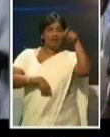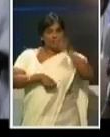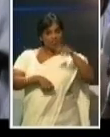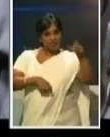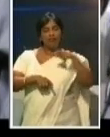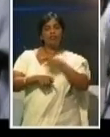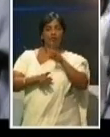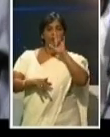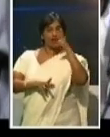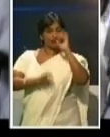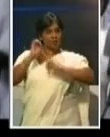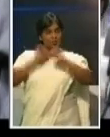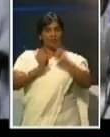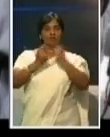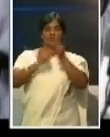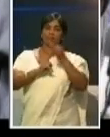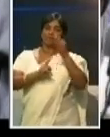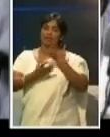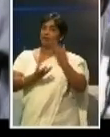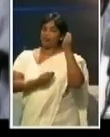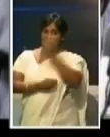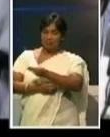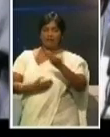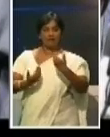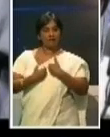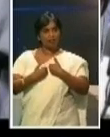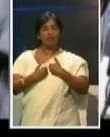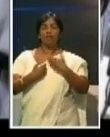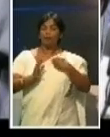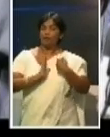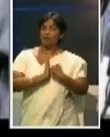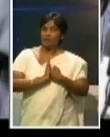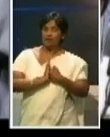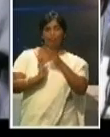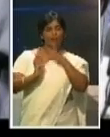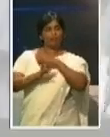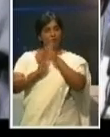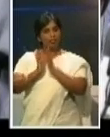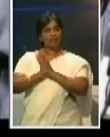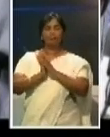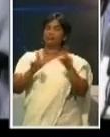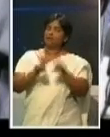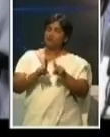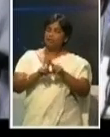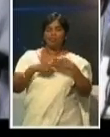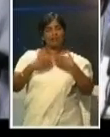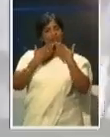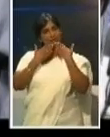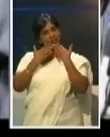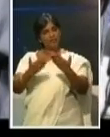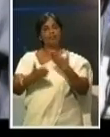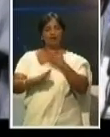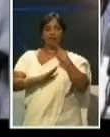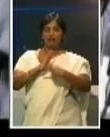ජනතාවගේ ඡන්දය 80%ක් සජිත් ප්‍රේමදාසට ලැබෙනකොට අපි අපේ ගෞරවය, උත්තමාචාරය වගේම අපේ ප්‍රණාමය පුද